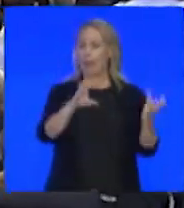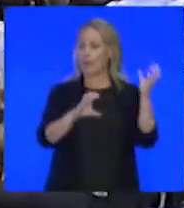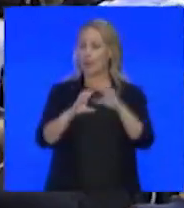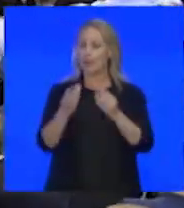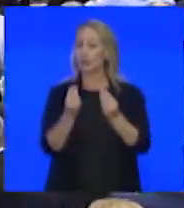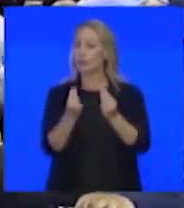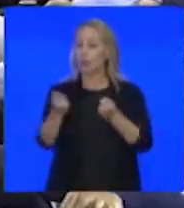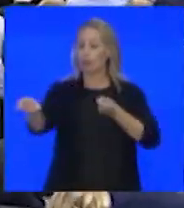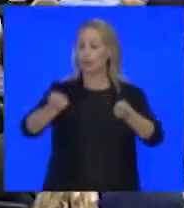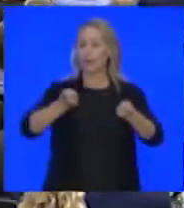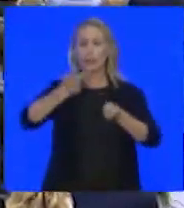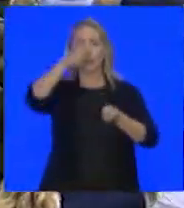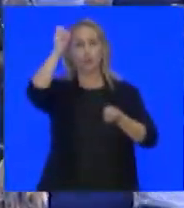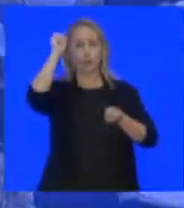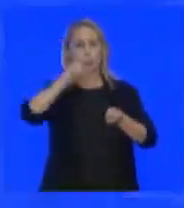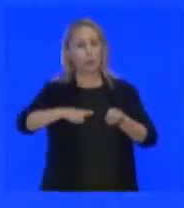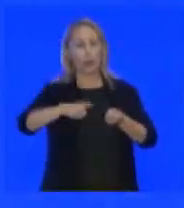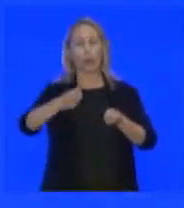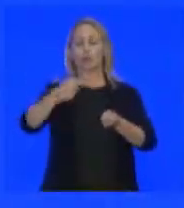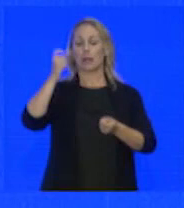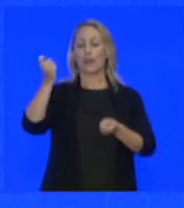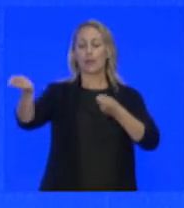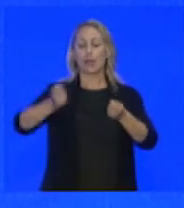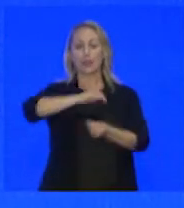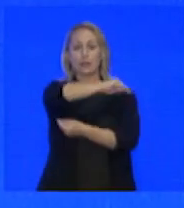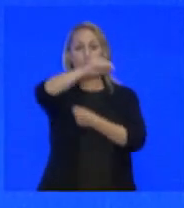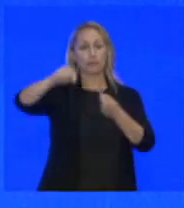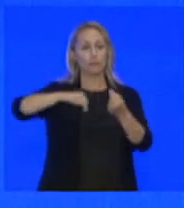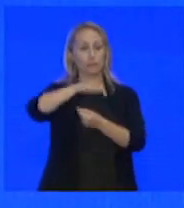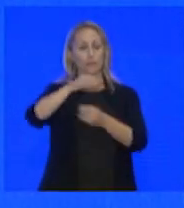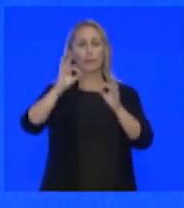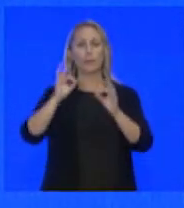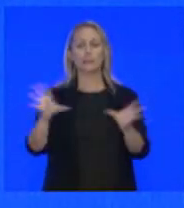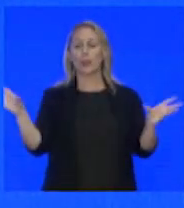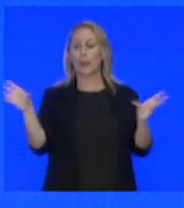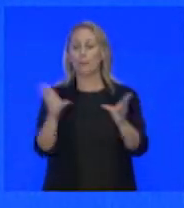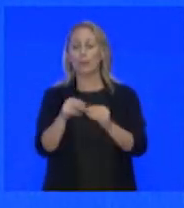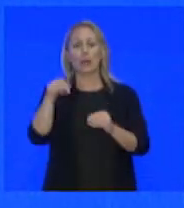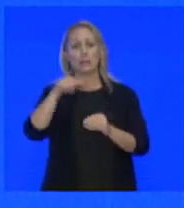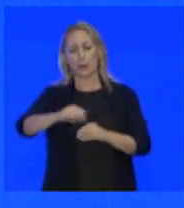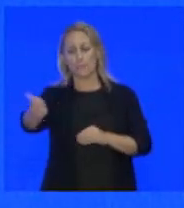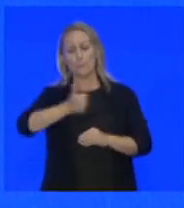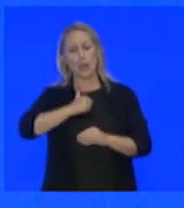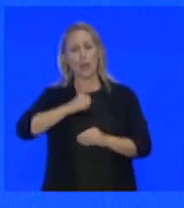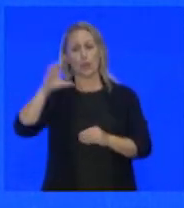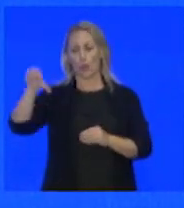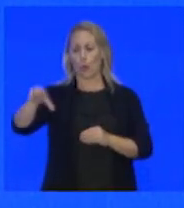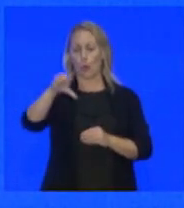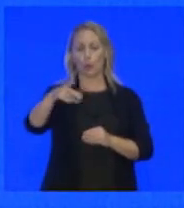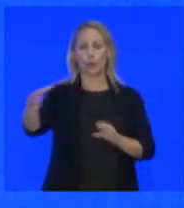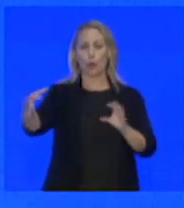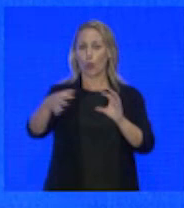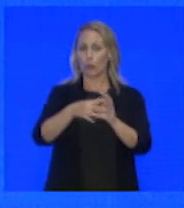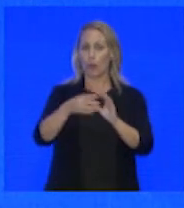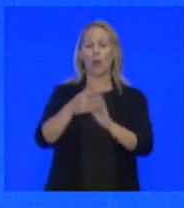διαχείρισης και ενεργειακής αξιοποίησης σε συνεργασία με τον ιδιωτικό τομέα, πληροφορήθηκα μάλιστα ότι και ο